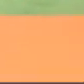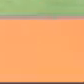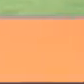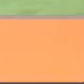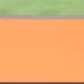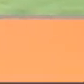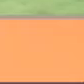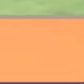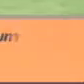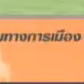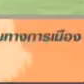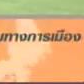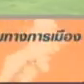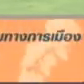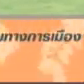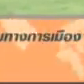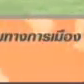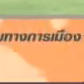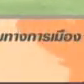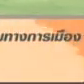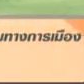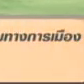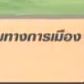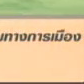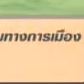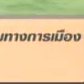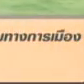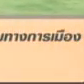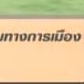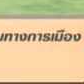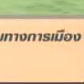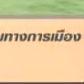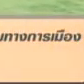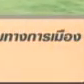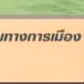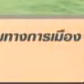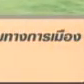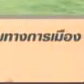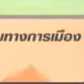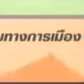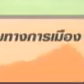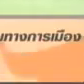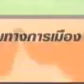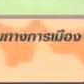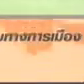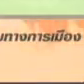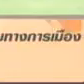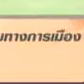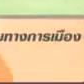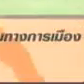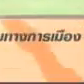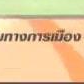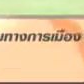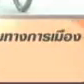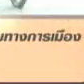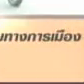เปิดใช้สนามหลวงอีกครั้งหลังปิดปรับปุภูมิทัศน์พร้อมจัดระเบียบการใช้ใหม่ห้ามใช้เป็นที่ชุมนุมทางการเมืองห้ามข